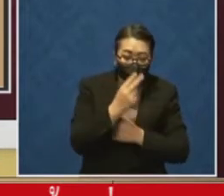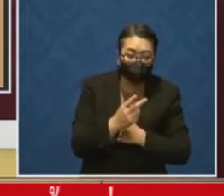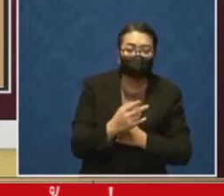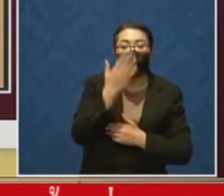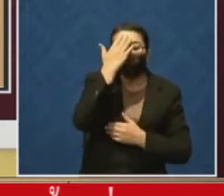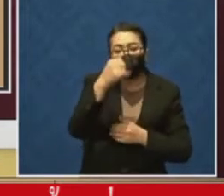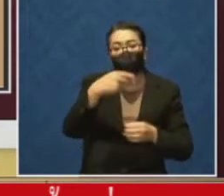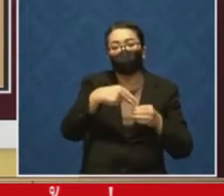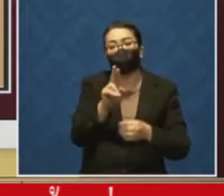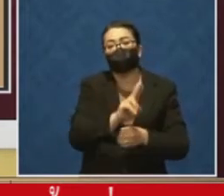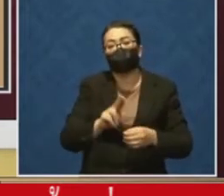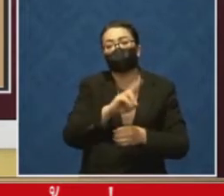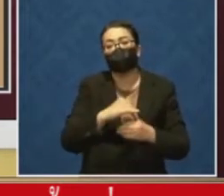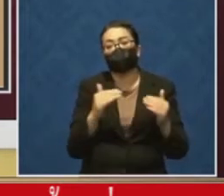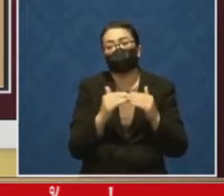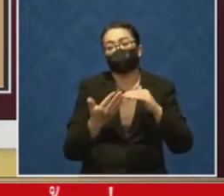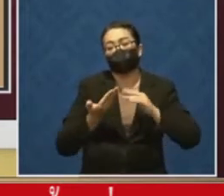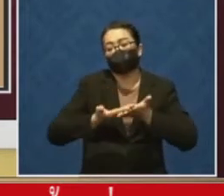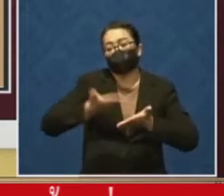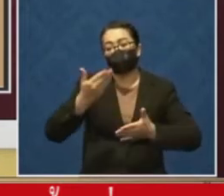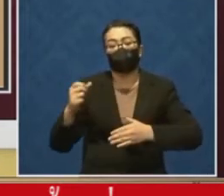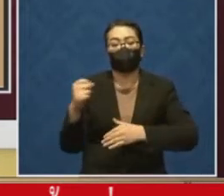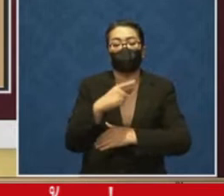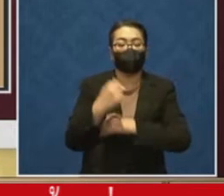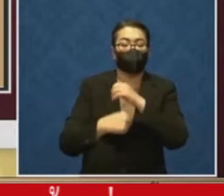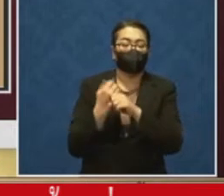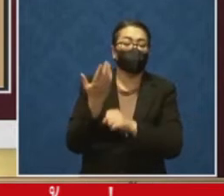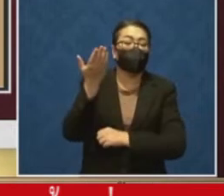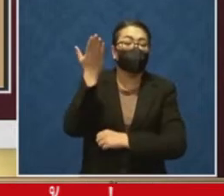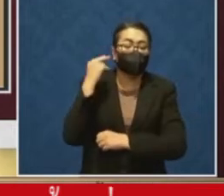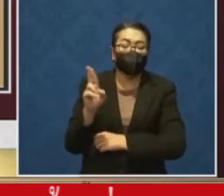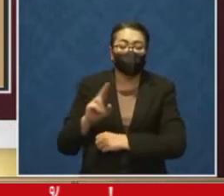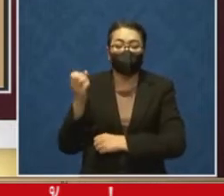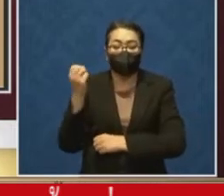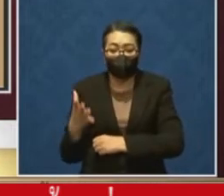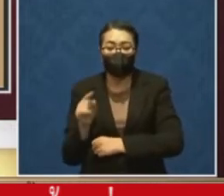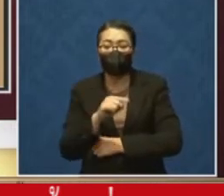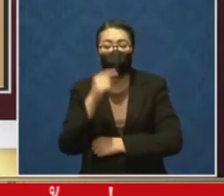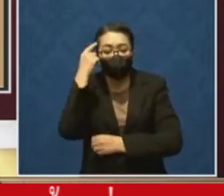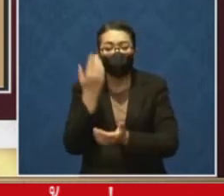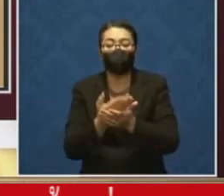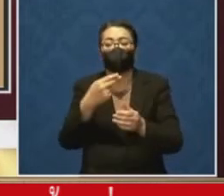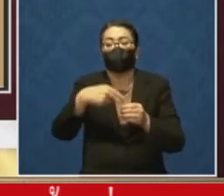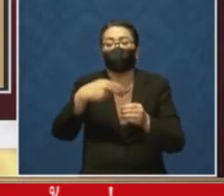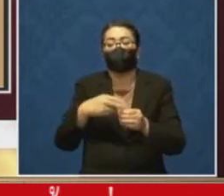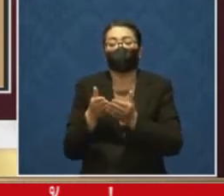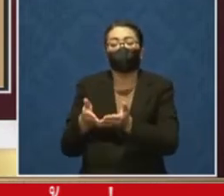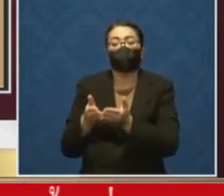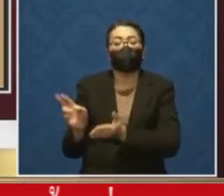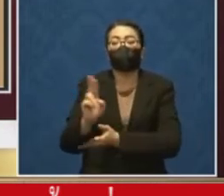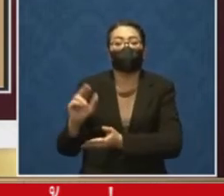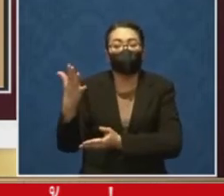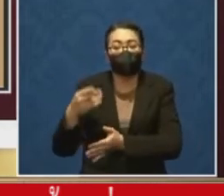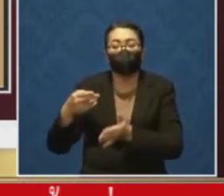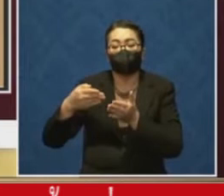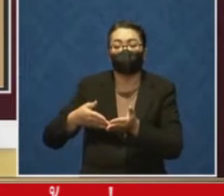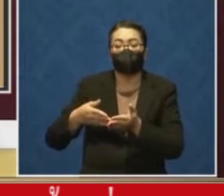บ